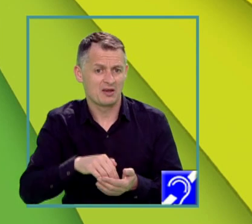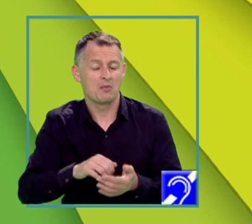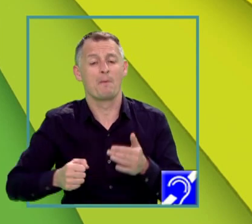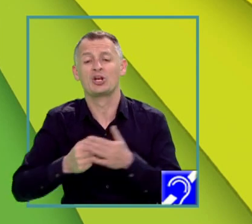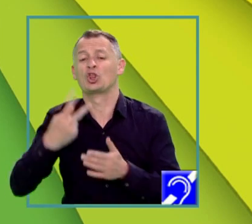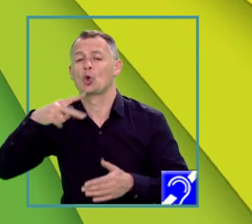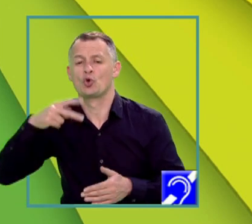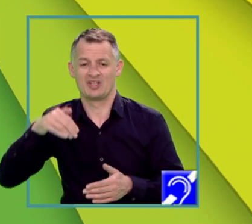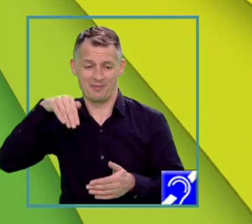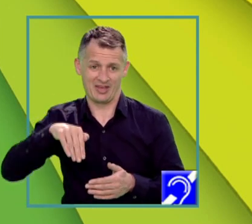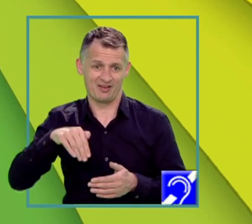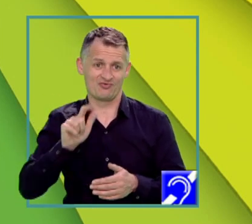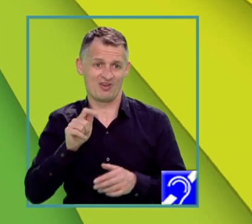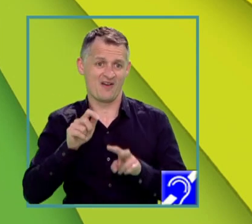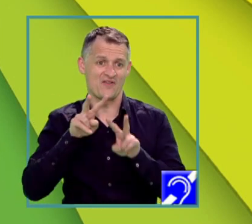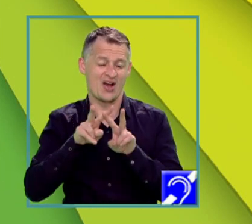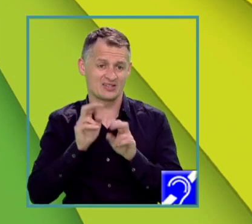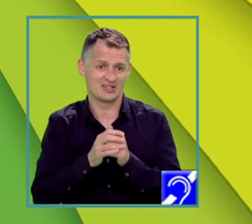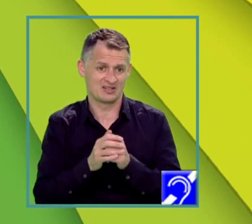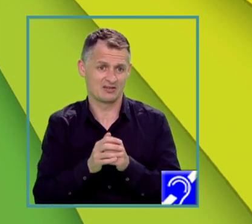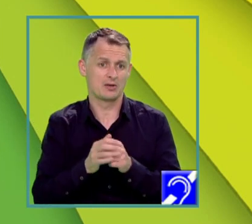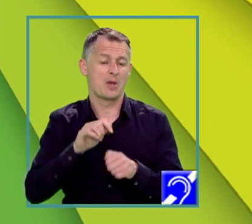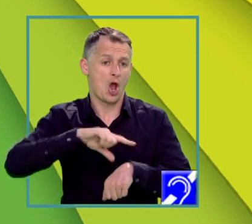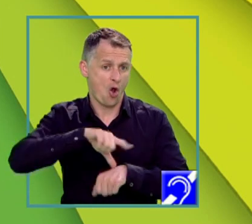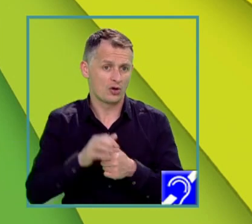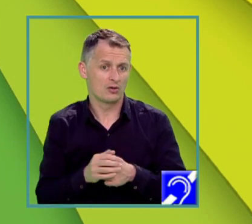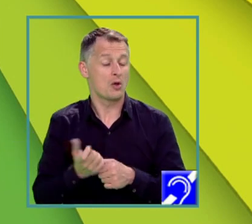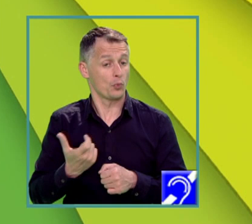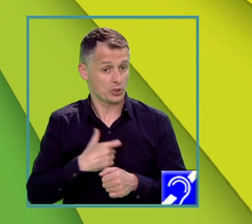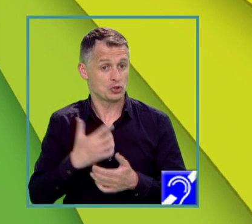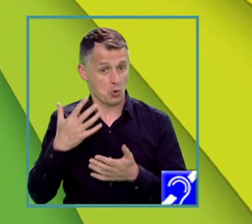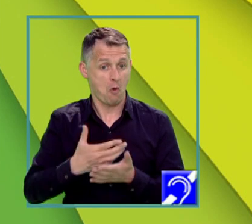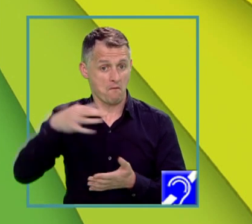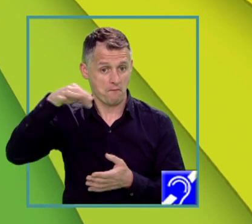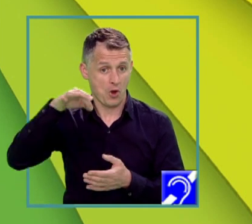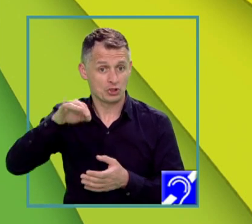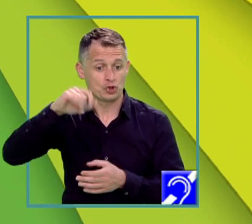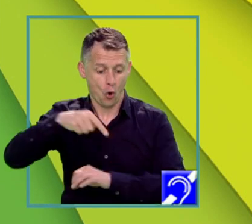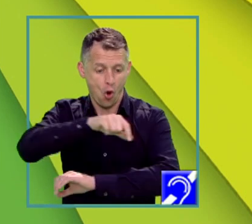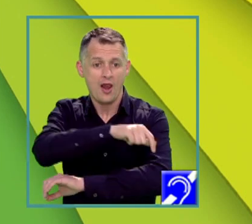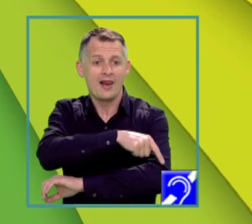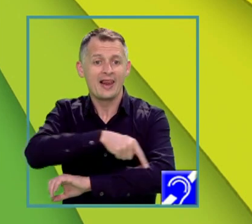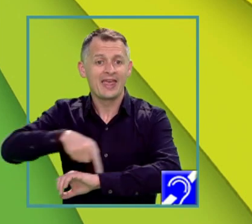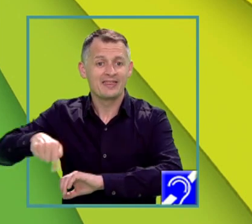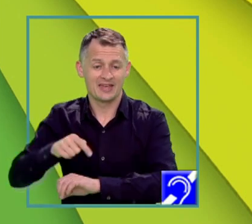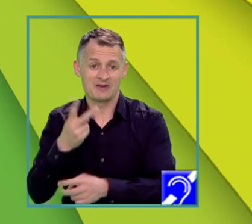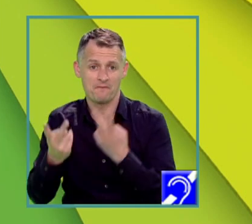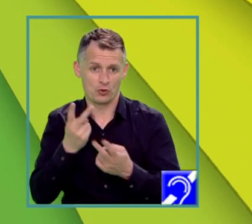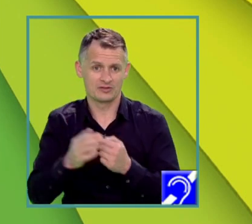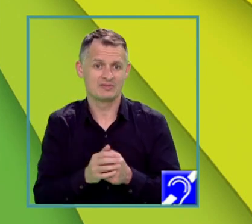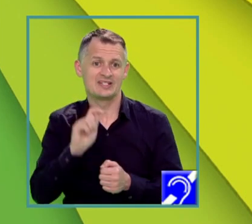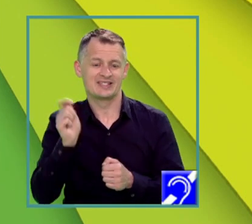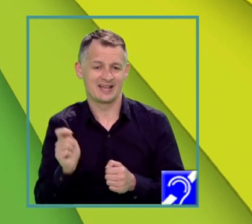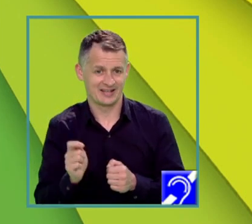examen și o foaie și o linie cu care să urmăriți foarte bine acest grafic ca să nu greșit statele pe care le observăm între